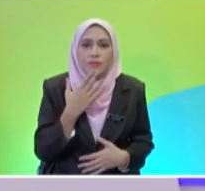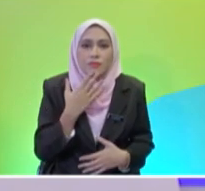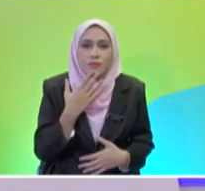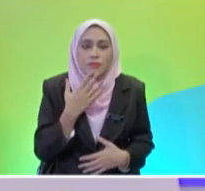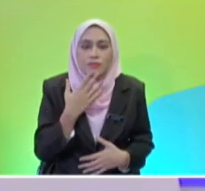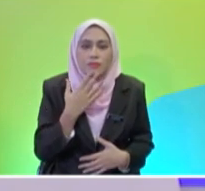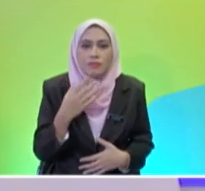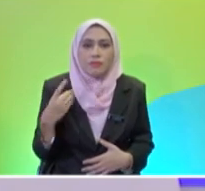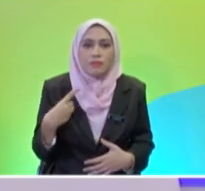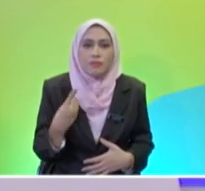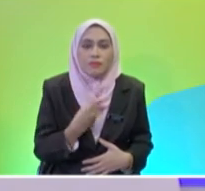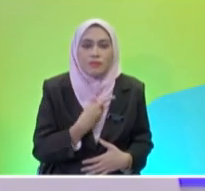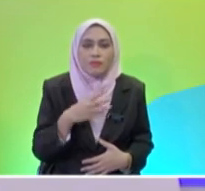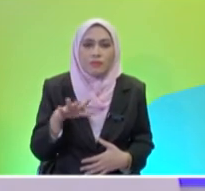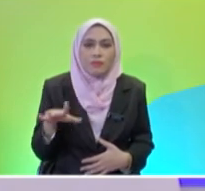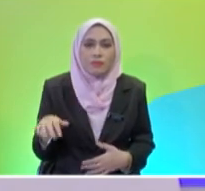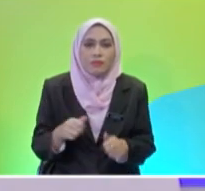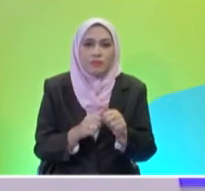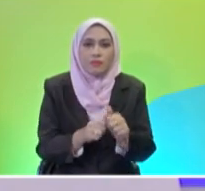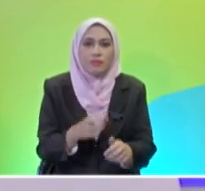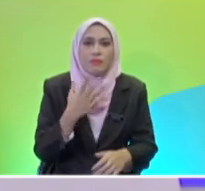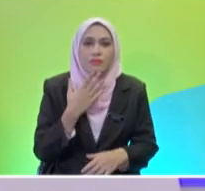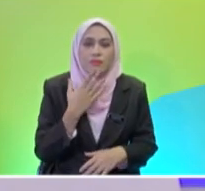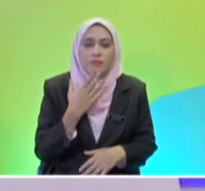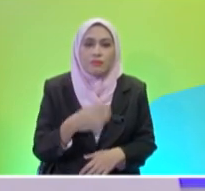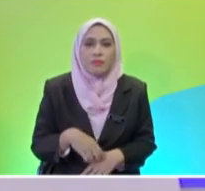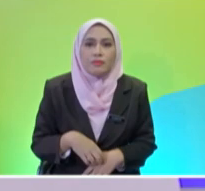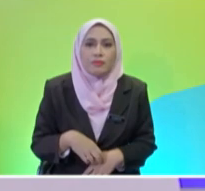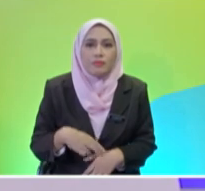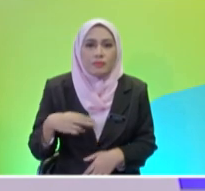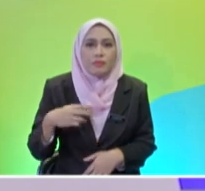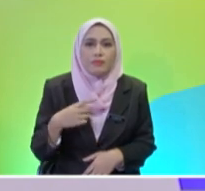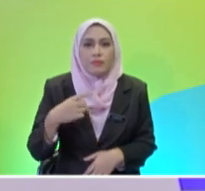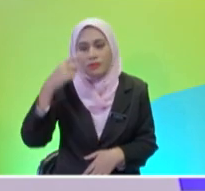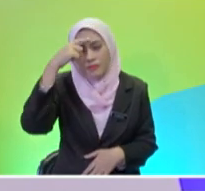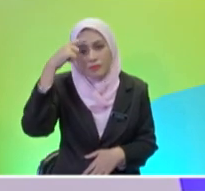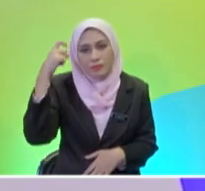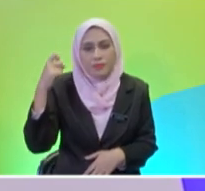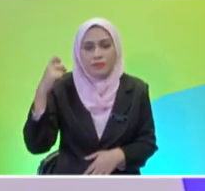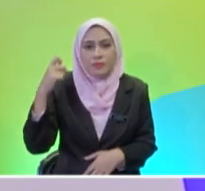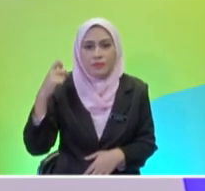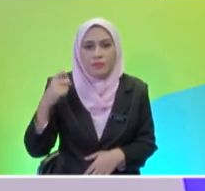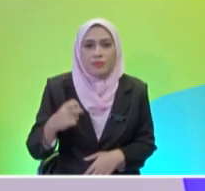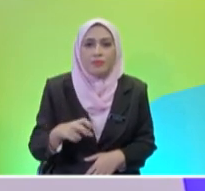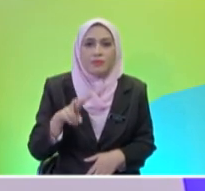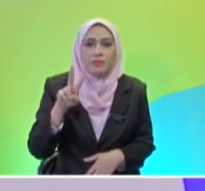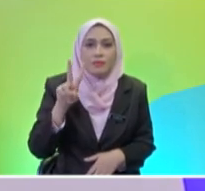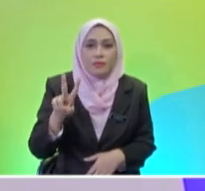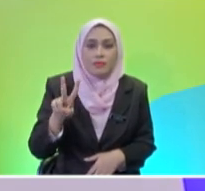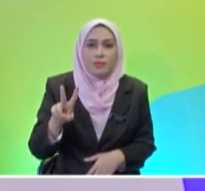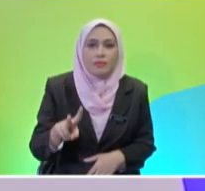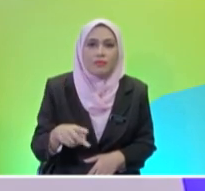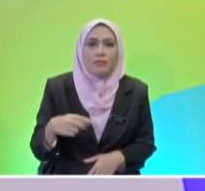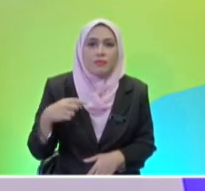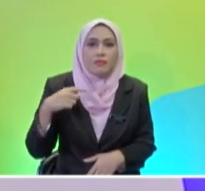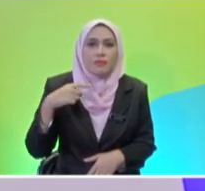mengeja mengikut warna. Ikut warna hitam dulu suku kata yang pertama, ikut yang kedua suku kata yang kedua